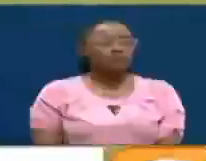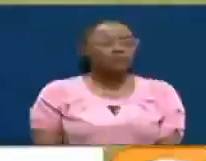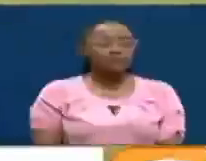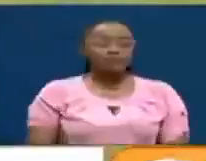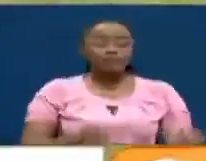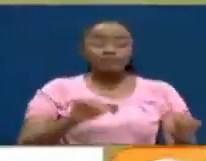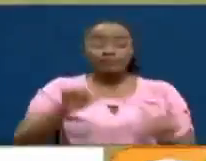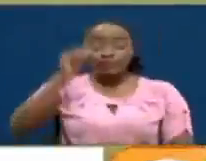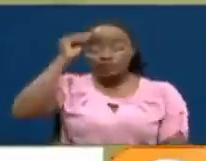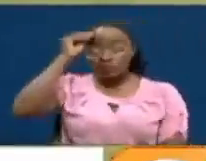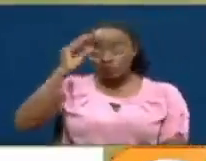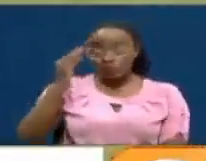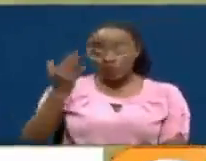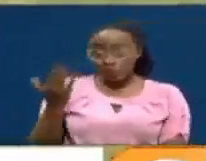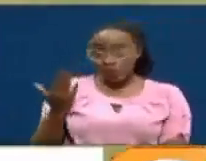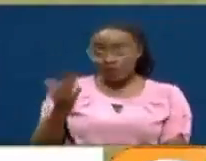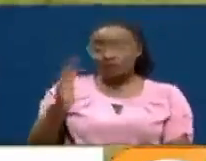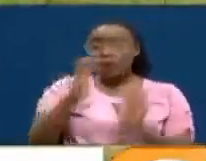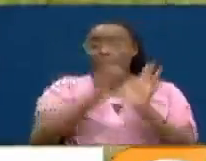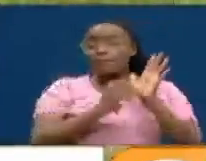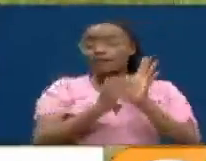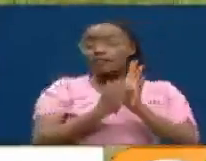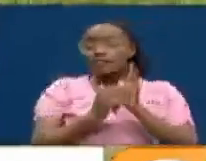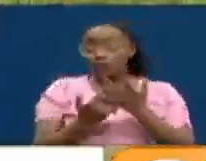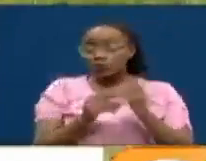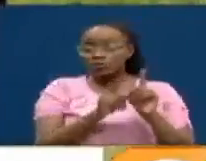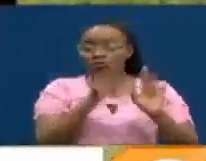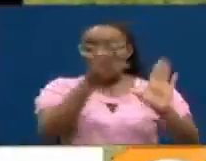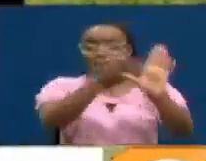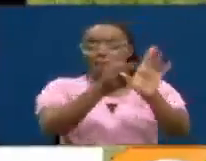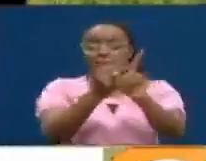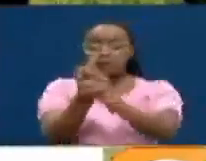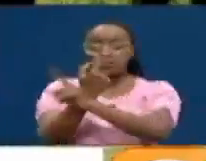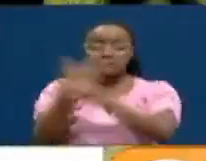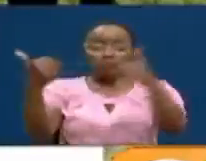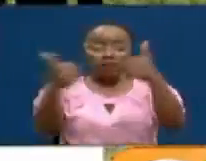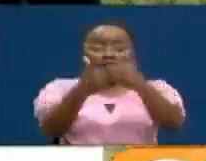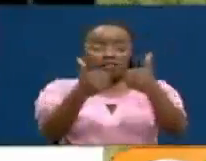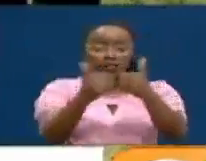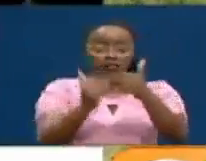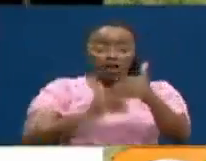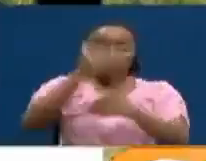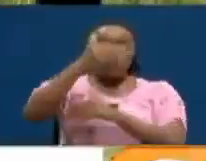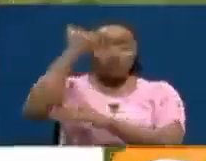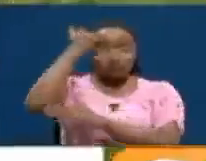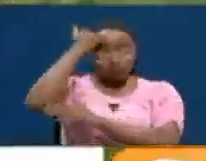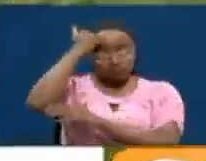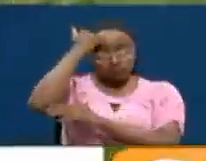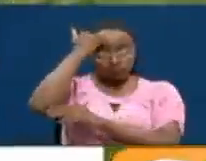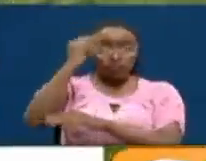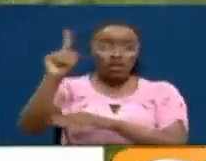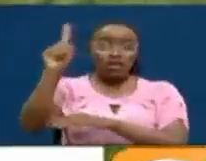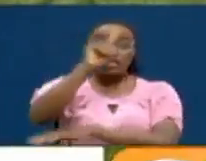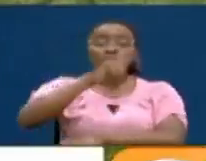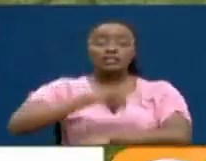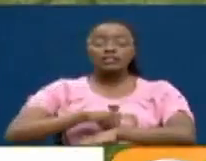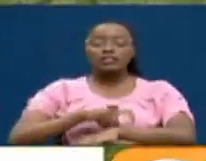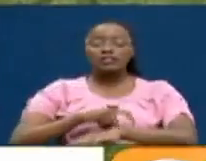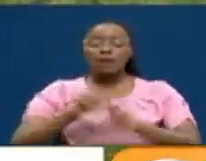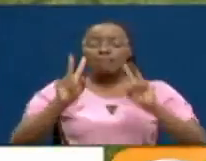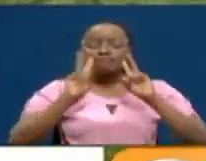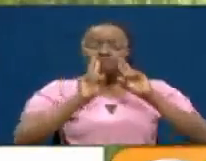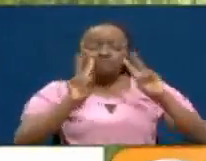Ni wanafunzi wa shule ya upili ya Machakos wakishiriki katika michezo mbalimbali baada ya masomo ya siku. Utulivu